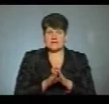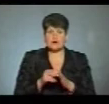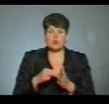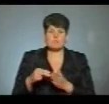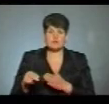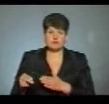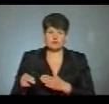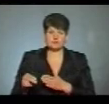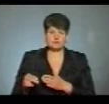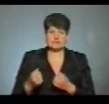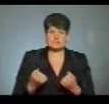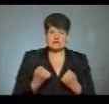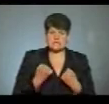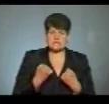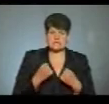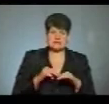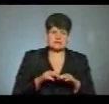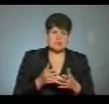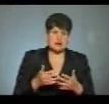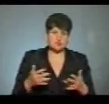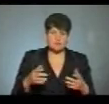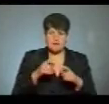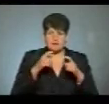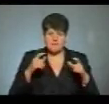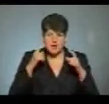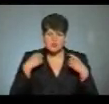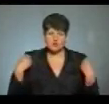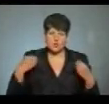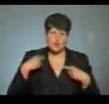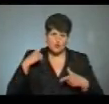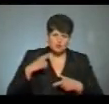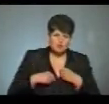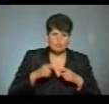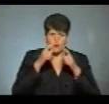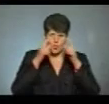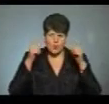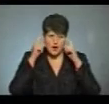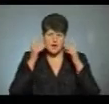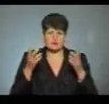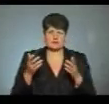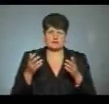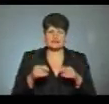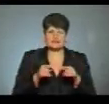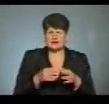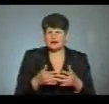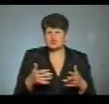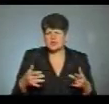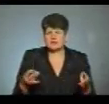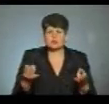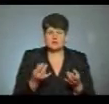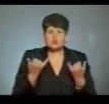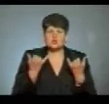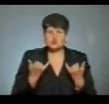закупівлю захисних засобів, це масок, костюмів, окулярів і тих речей, які необхідні